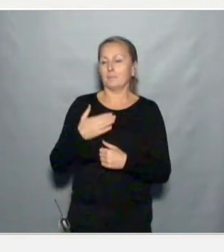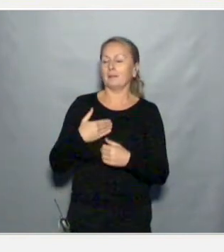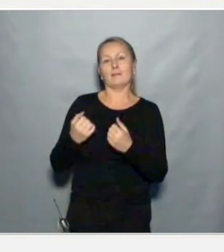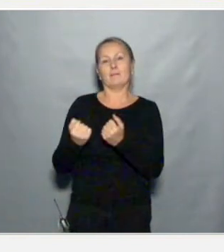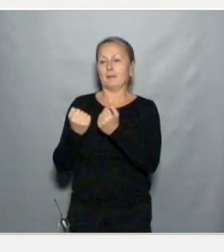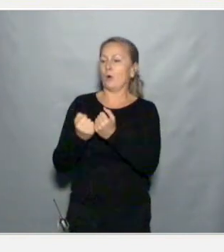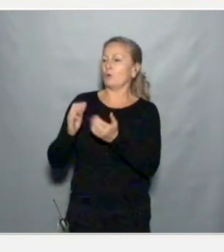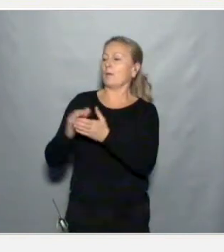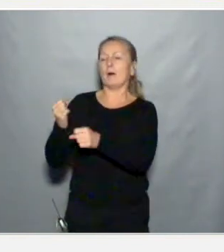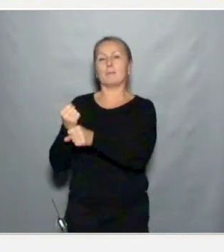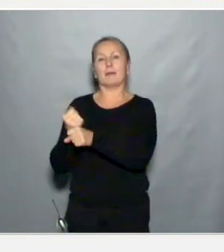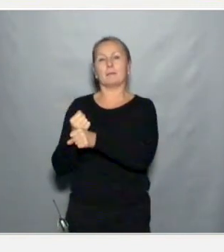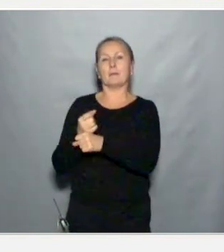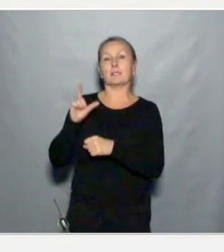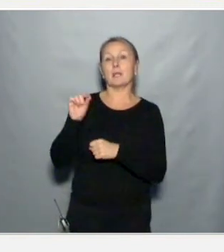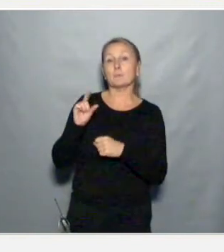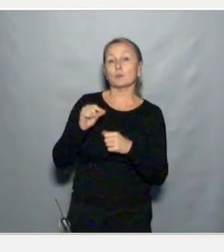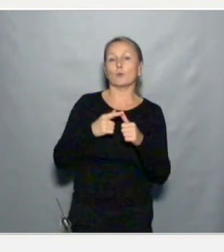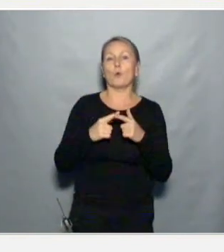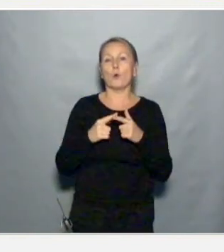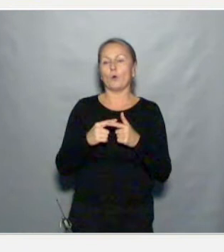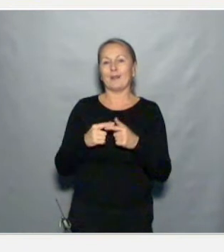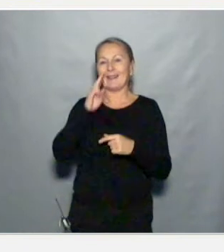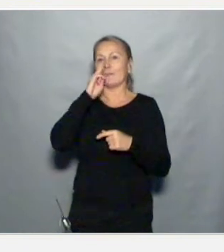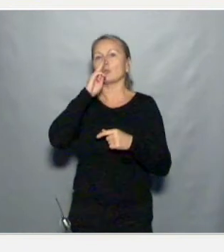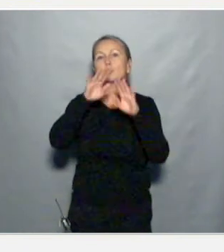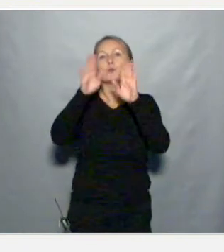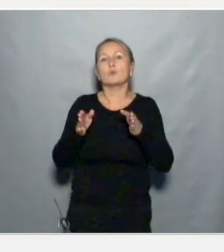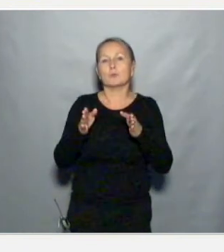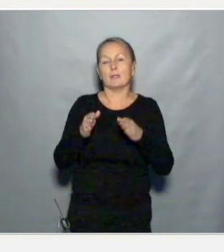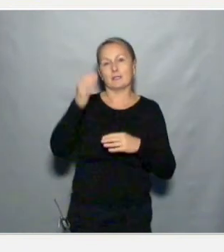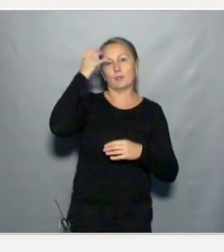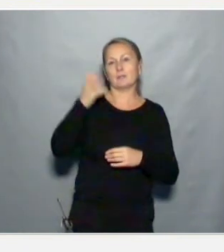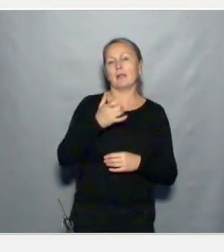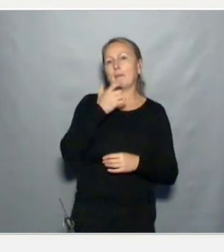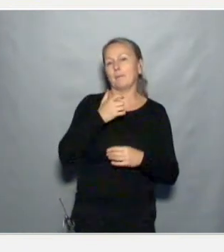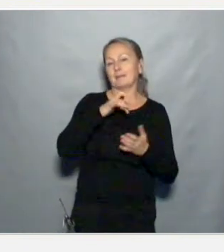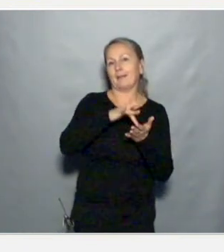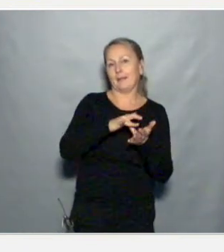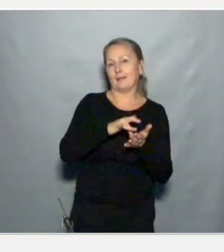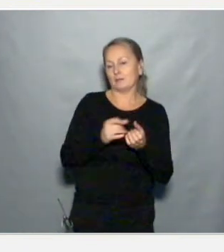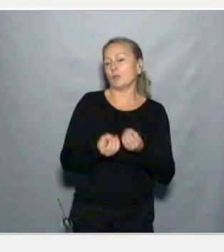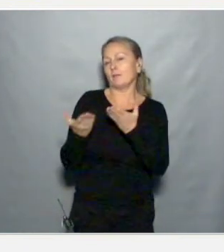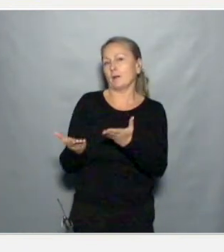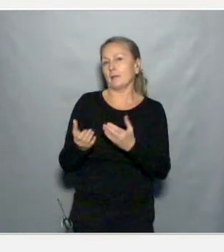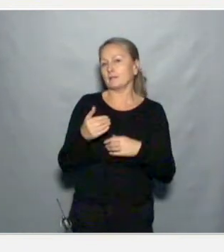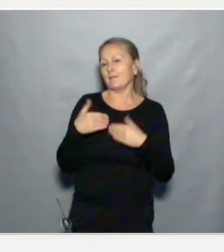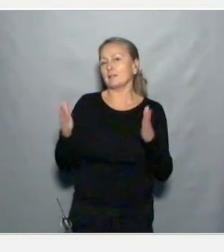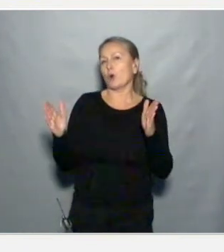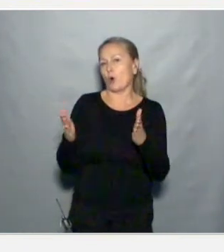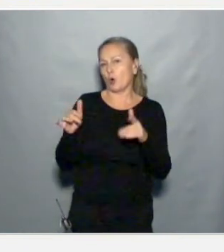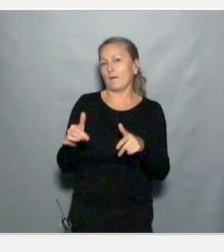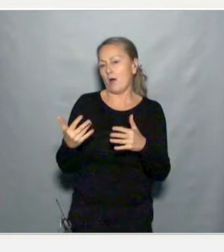i samarbete med Samsung och ett innovationshus i Stockholm, Epicenter, har tagit fram. Jag ska visa snart lite kort